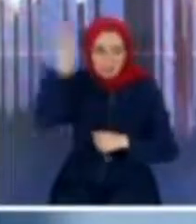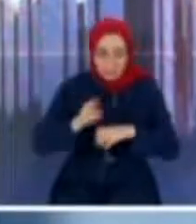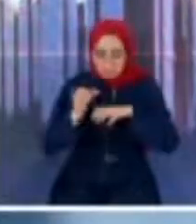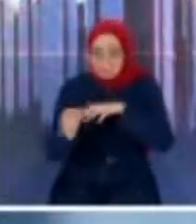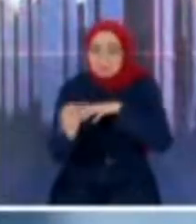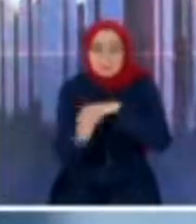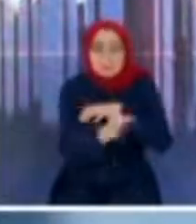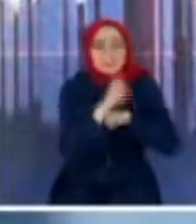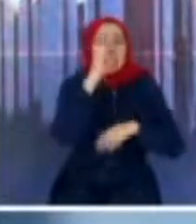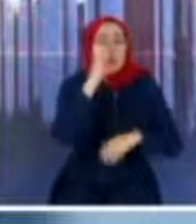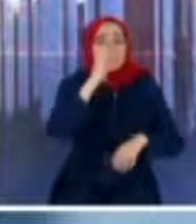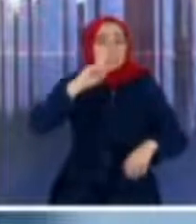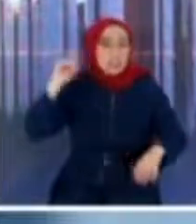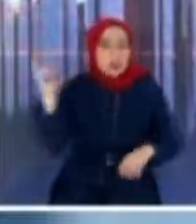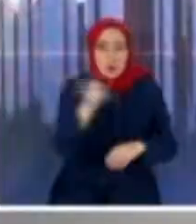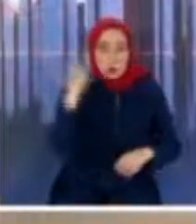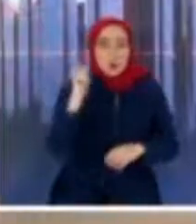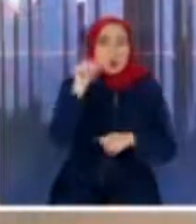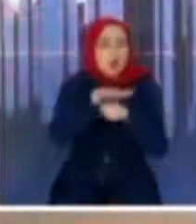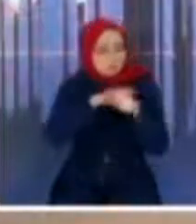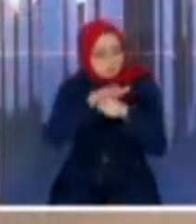معتمدياتها فيهم كل شيء.